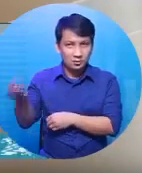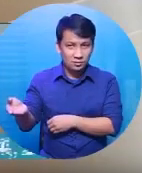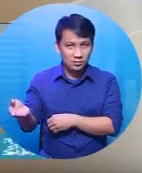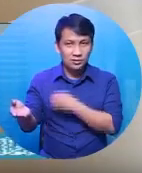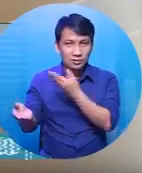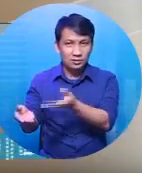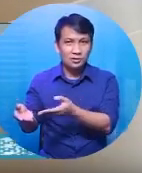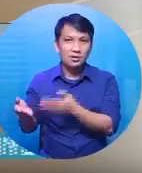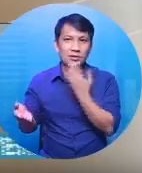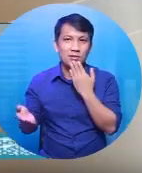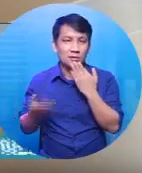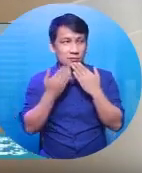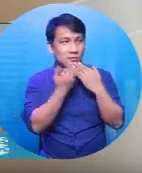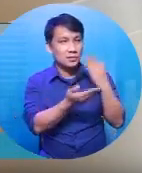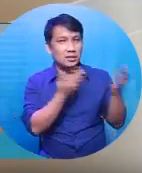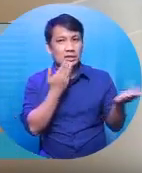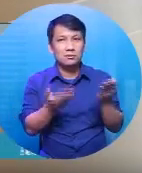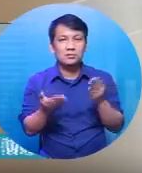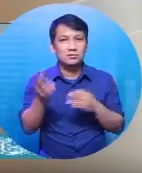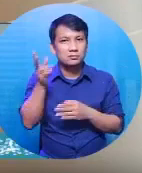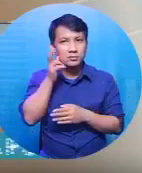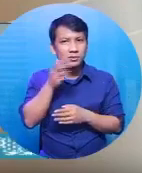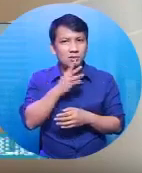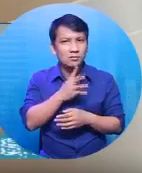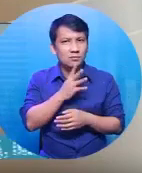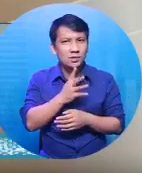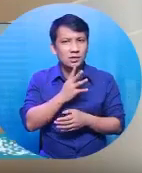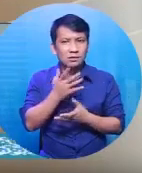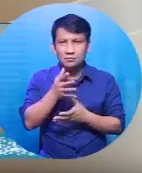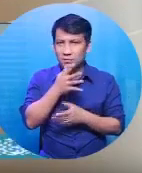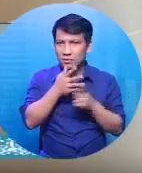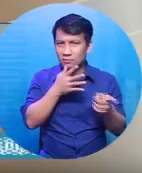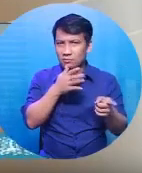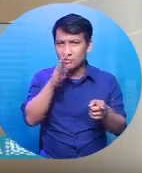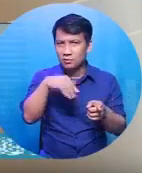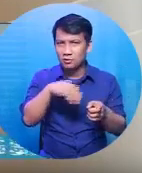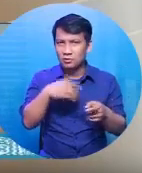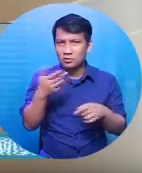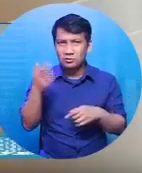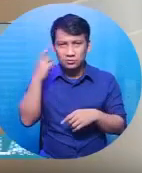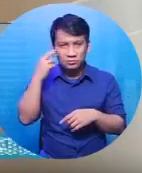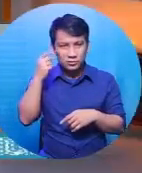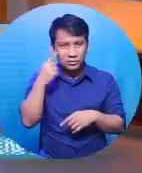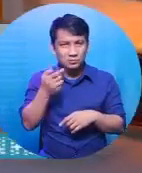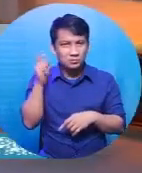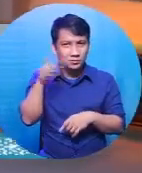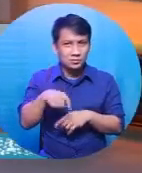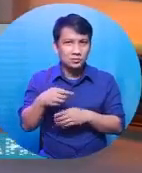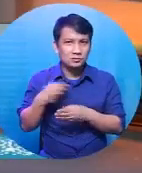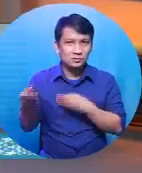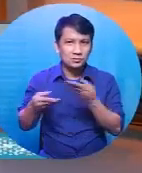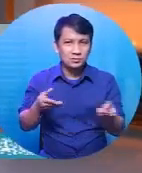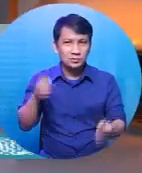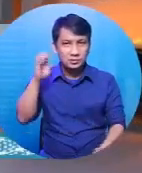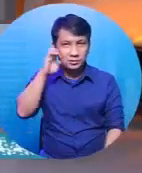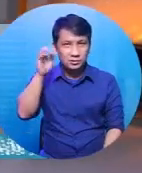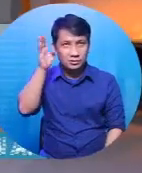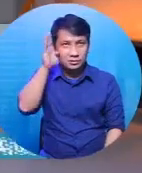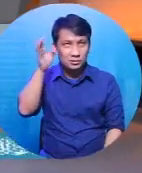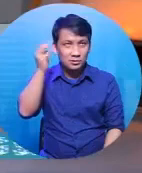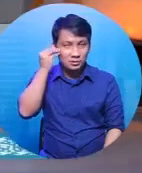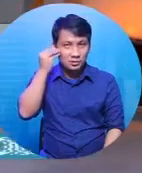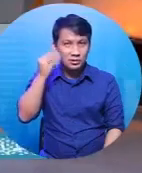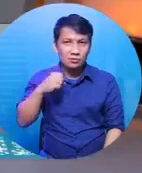kami, nagpapasalamat siya. Never po naririnig ko sa bibig ng nanay ko na, hoy, ikaw, Rapi, magbigay ka ng ganito. Erwin, Ben,